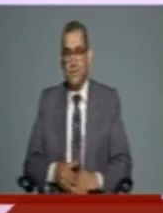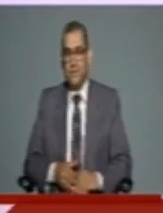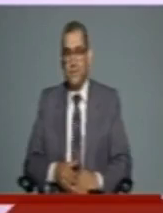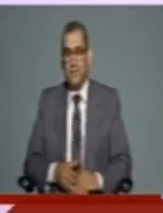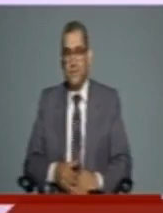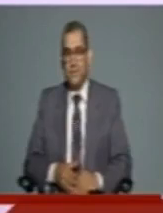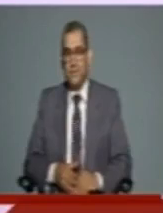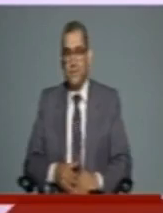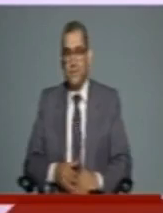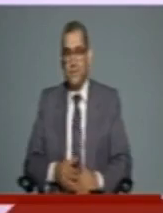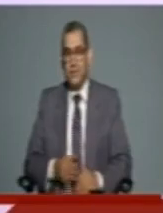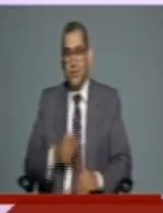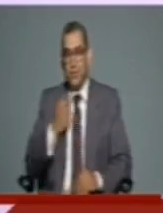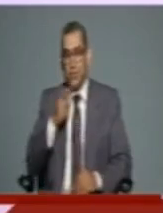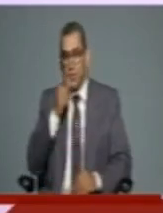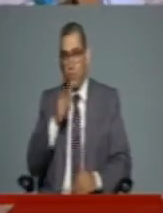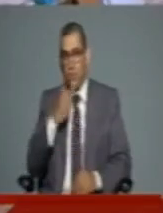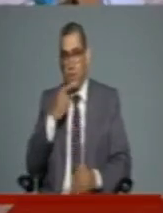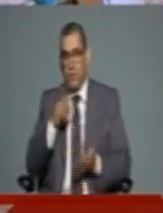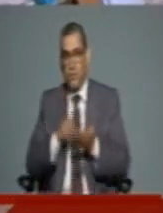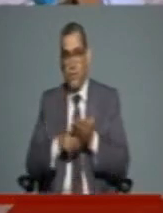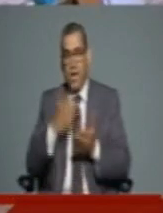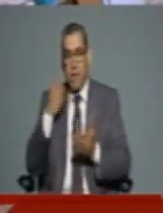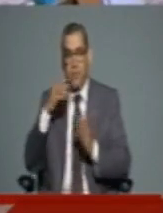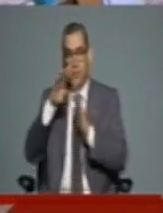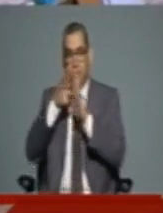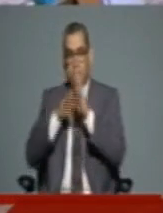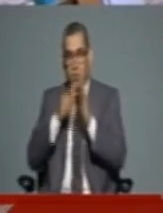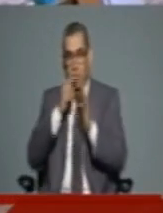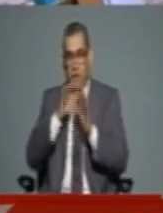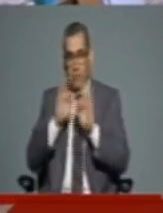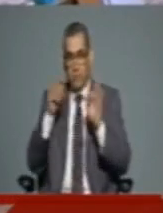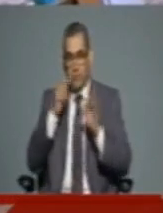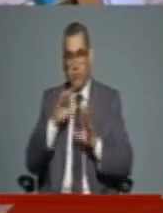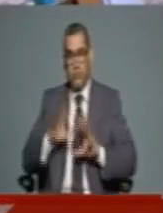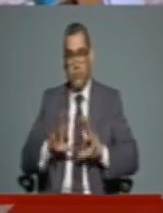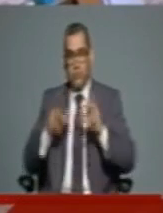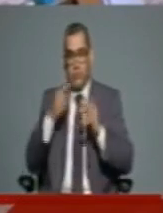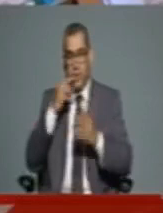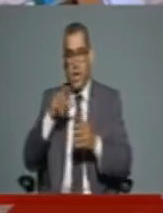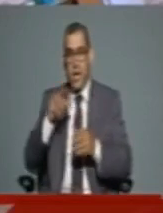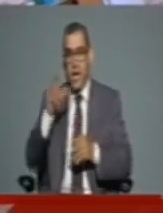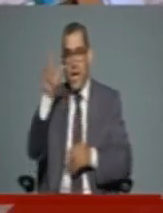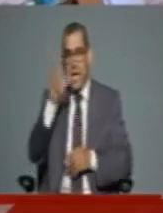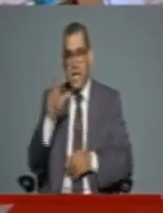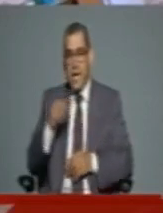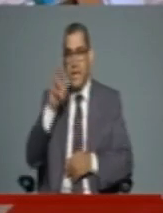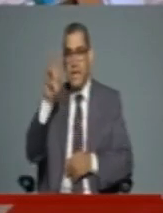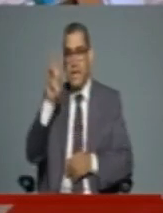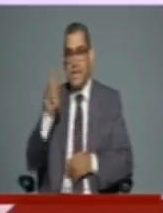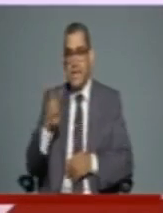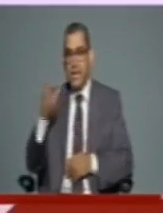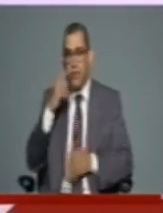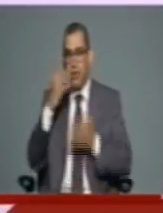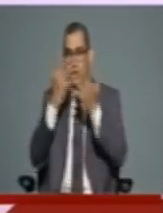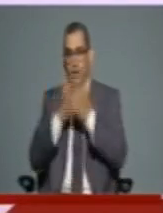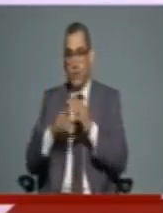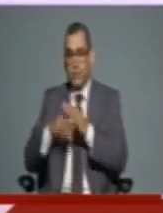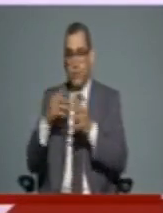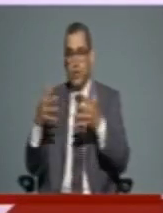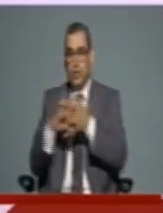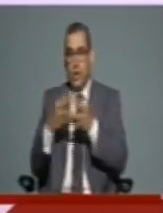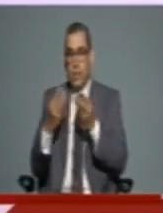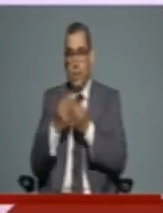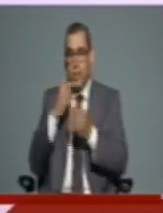طبعا تم عرض مع حضرتك تطوير قهوه فينا، وتم عمل شركه جديده بالشراكه مع الخدمه